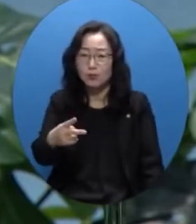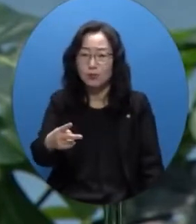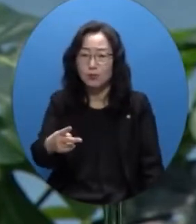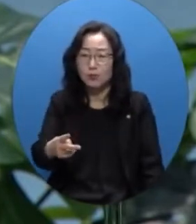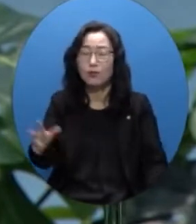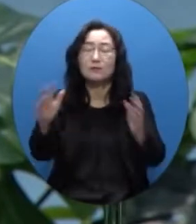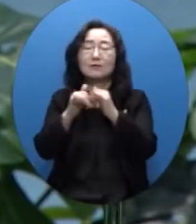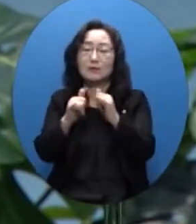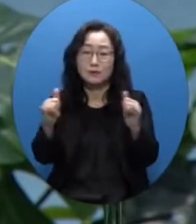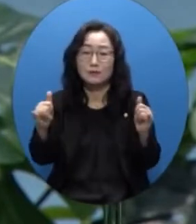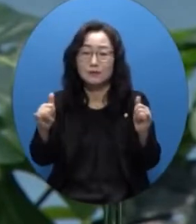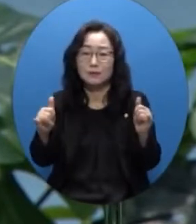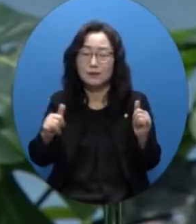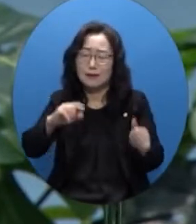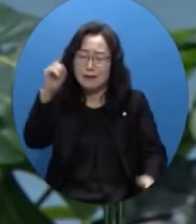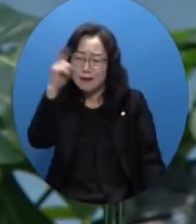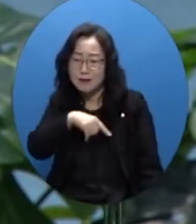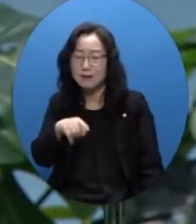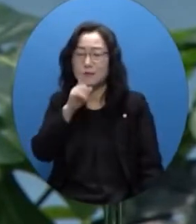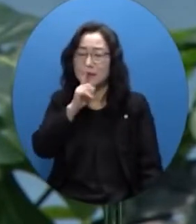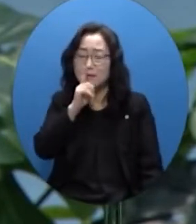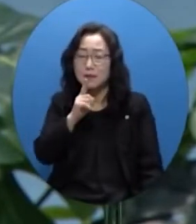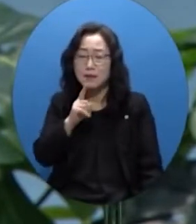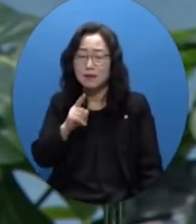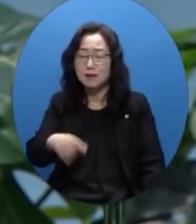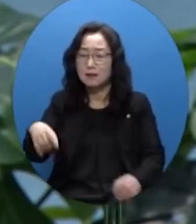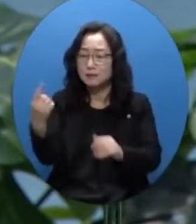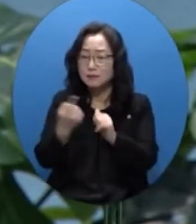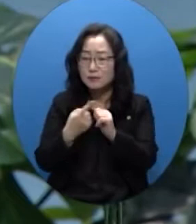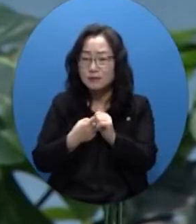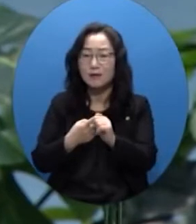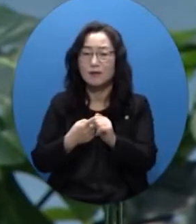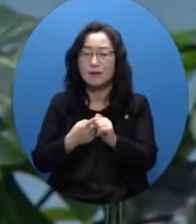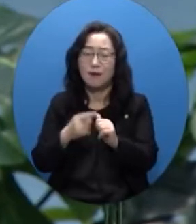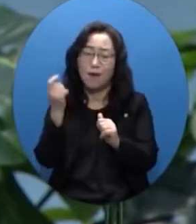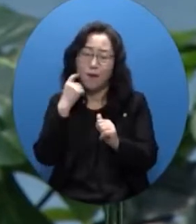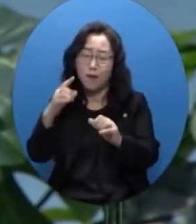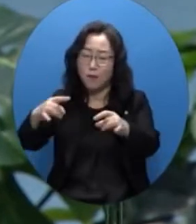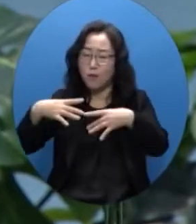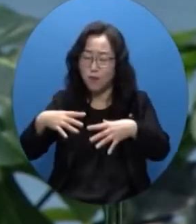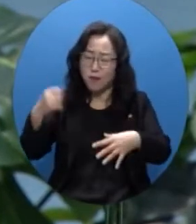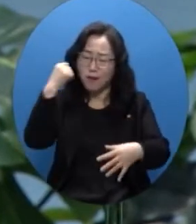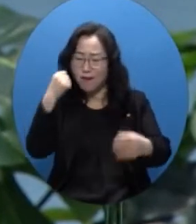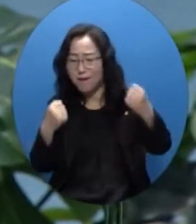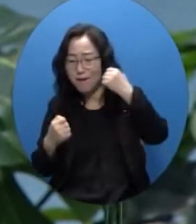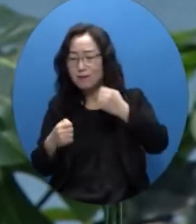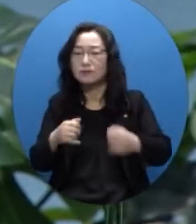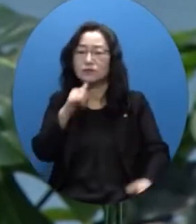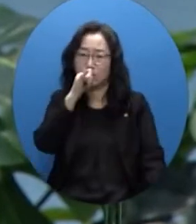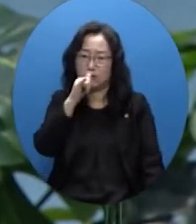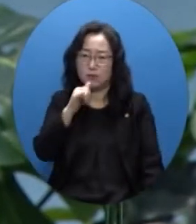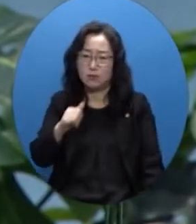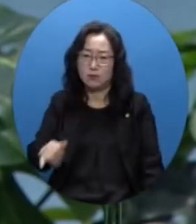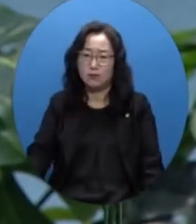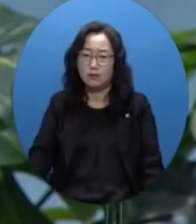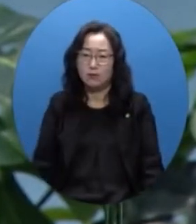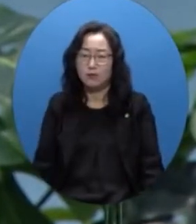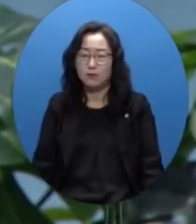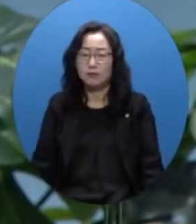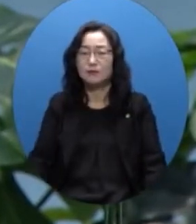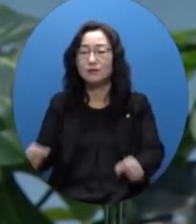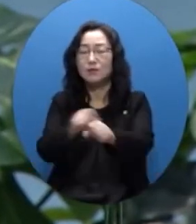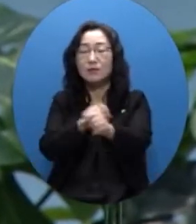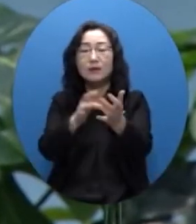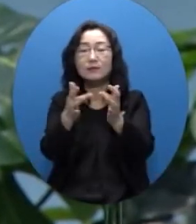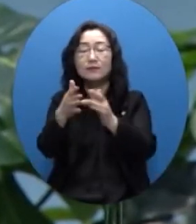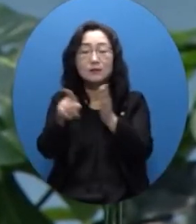사람들의 악한 말 비난 것이 돼 말에 두들겨 맞기도 합니다 거리의 수 있는